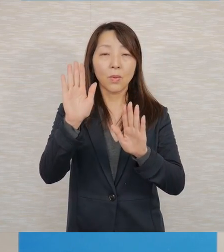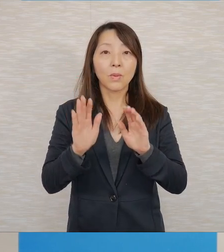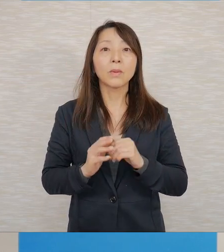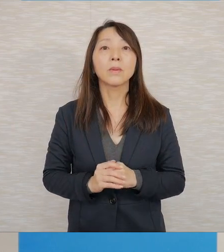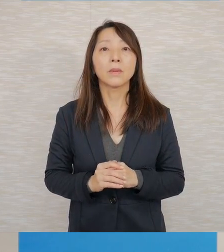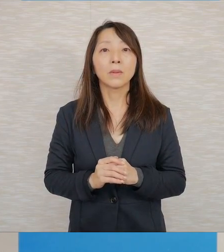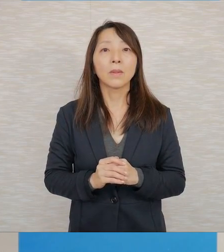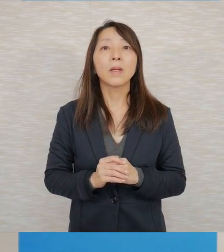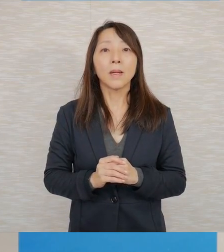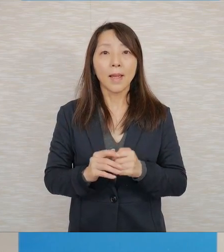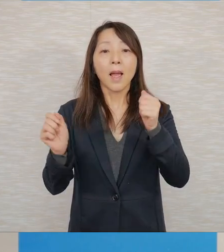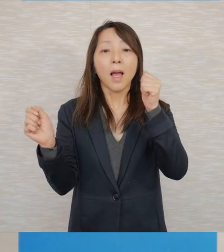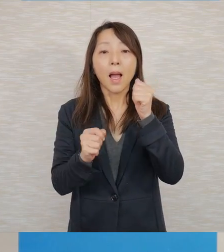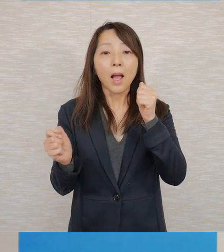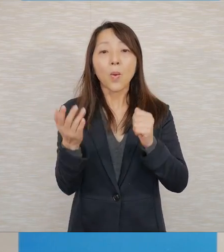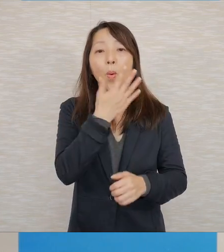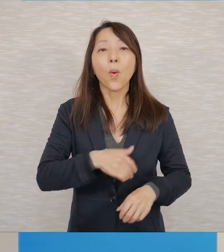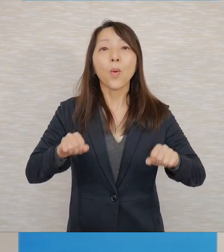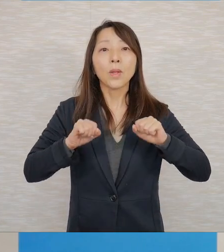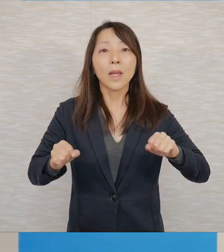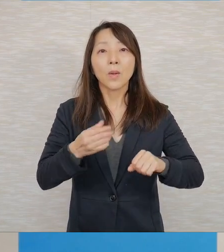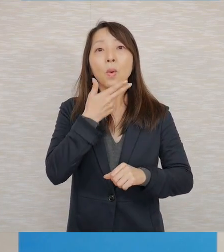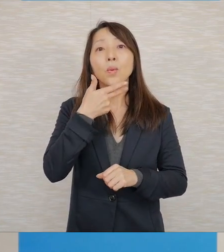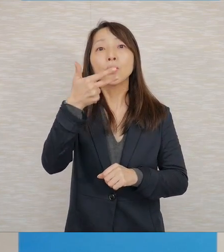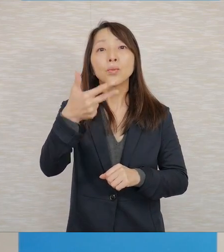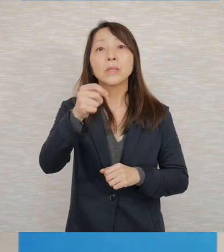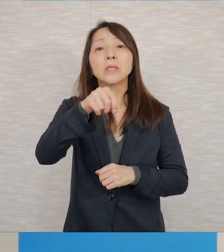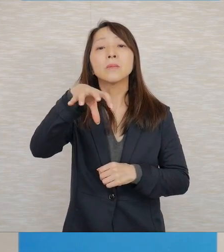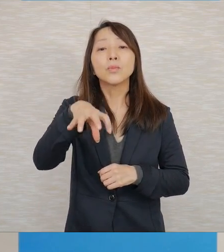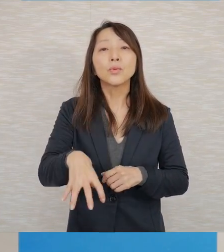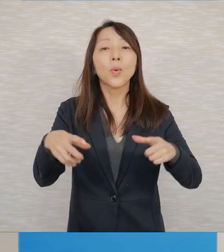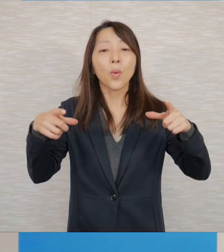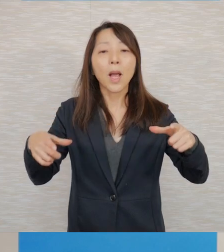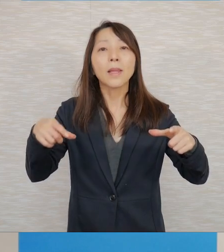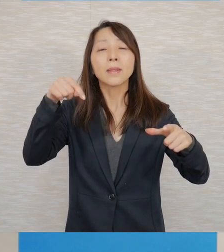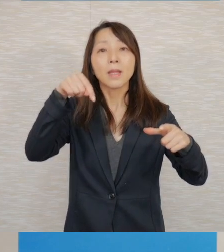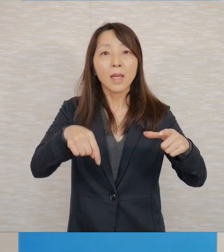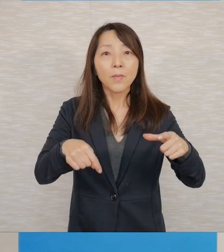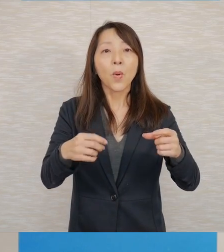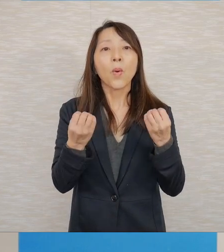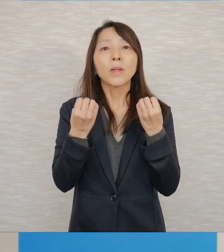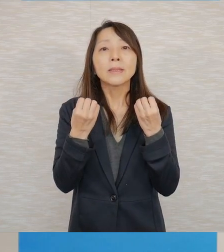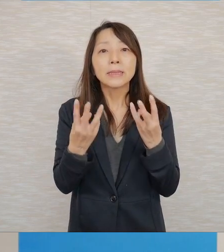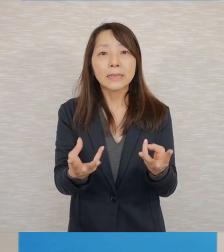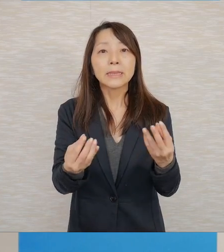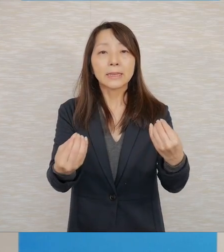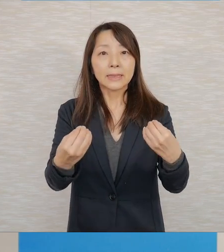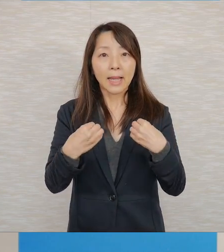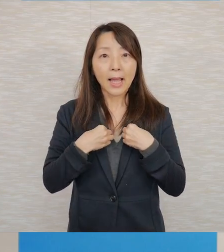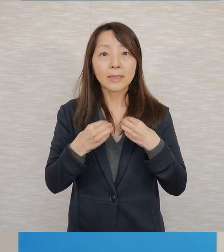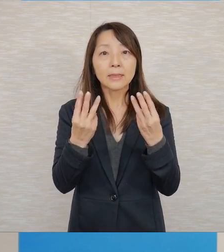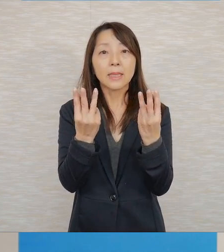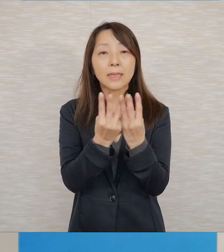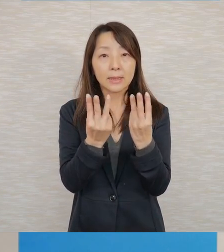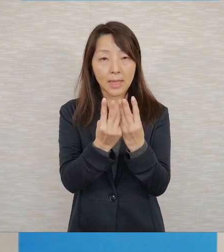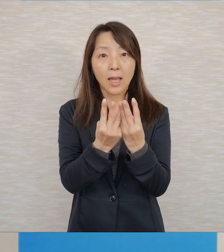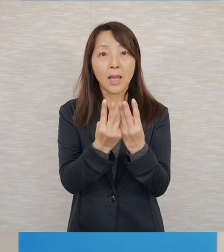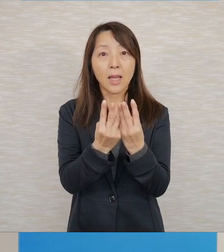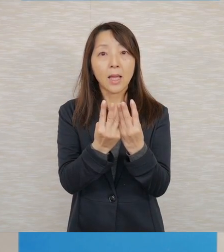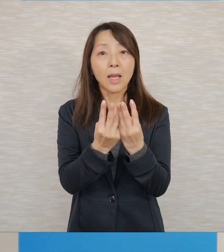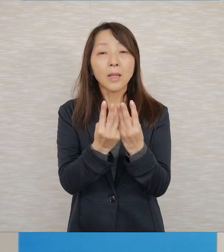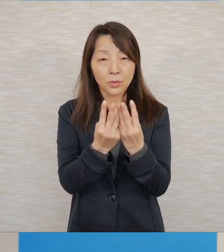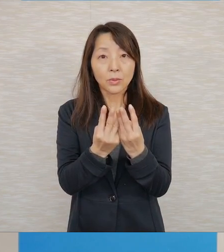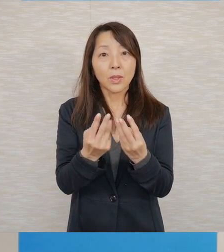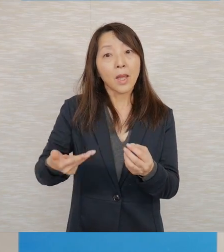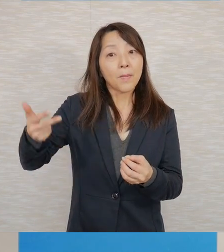阿光健康福祉事務所管内でも、新規感染者数が前の週を上回っており、